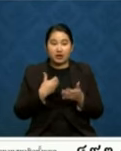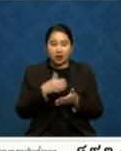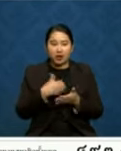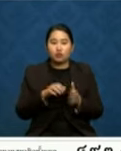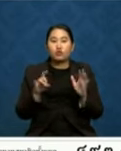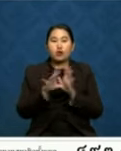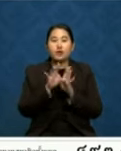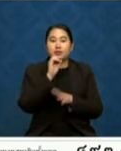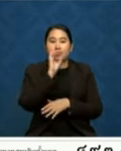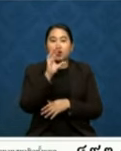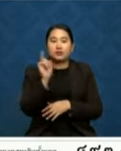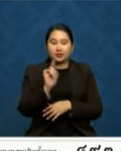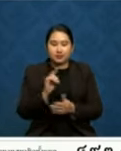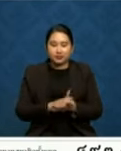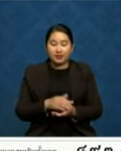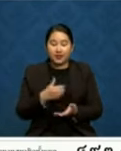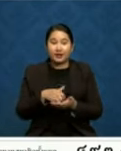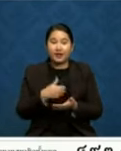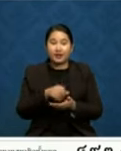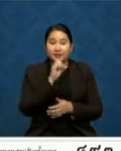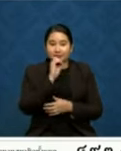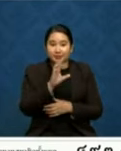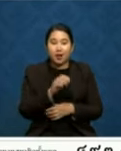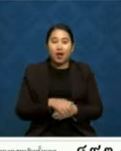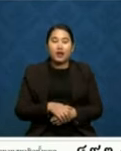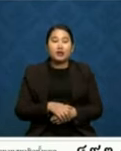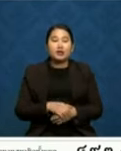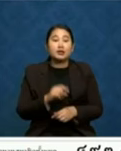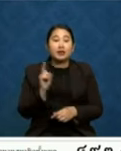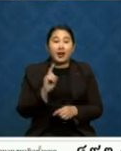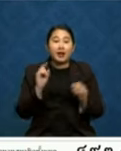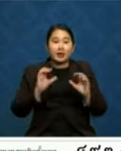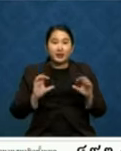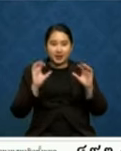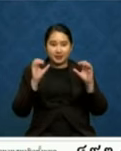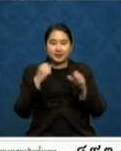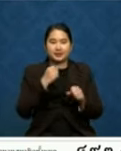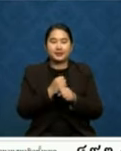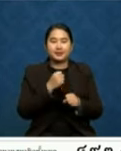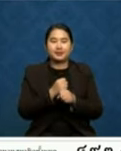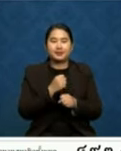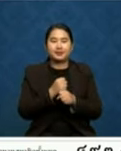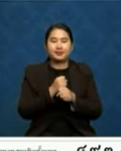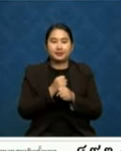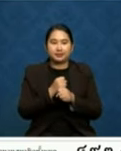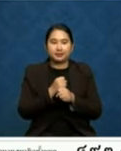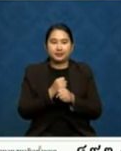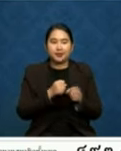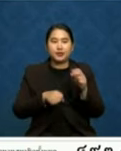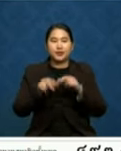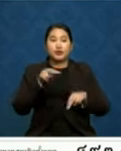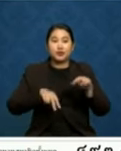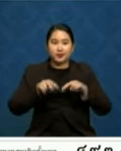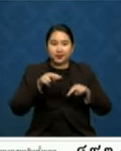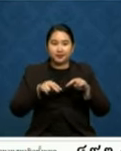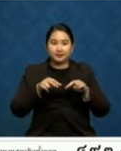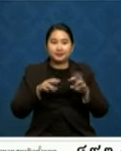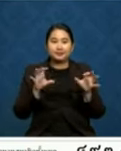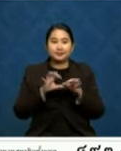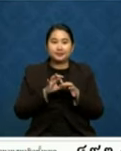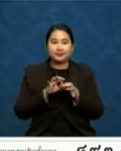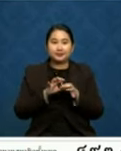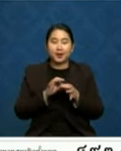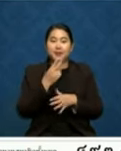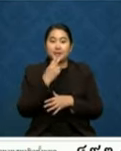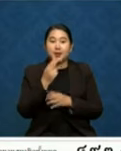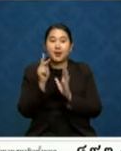ว่าถ้าอย่างที่บอกกันนะครับถ้าตราบใดที่รัฐเนี่ยนะครับยังไม่สามารถที่จะดูแลเรื่องการควบคุม